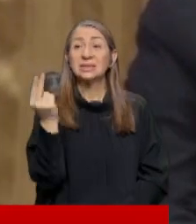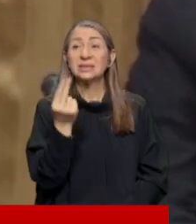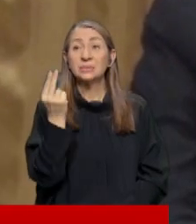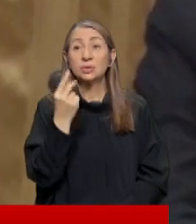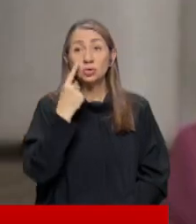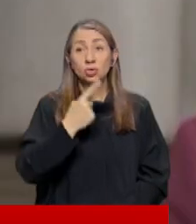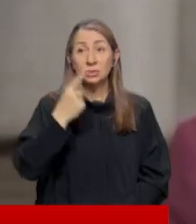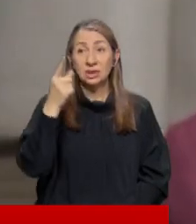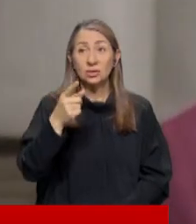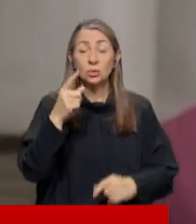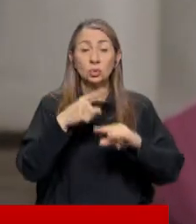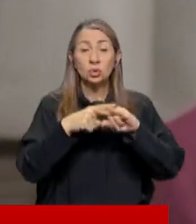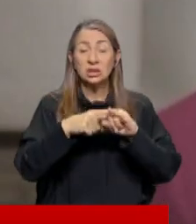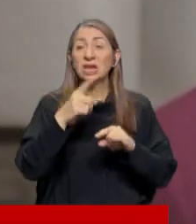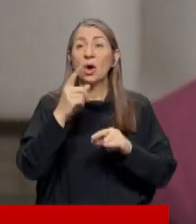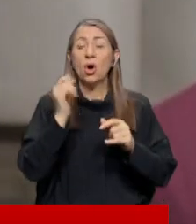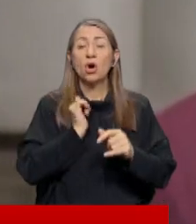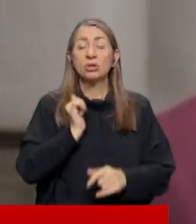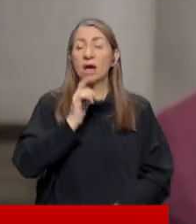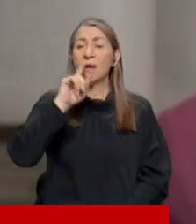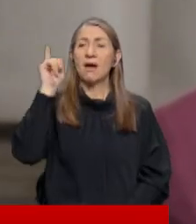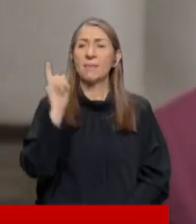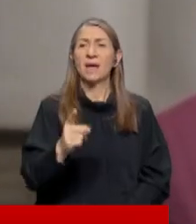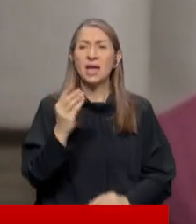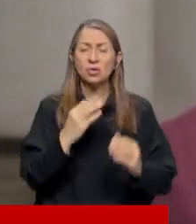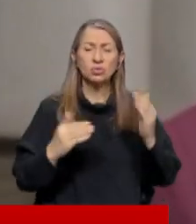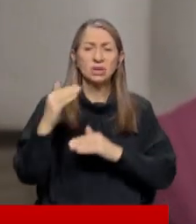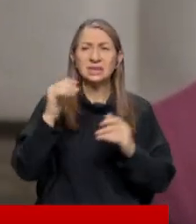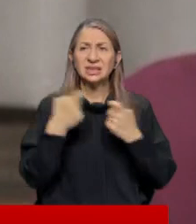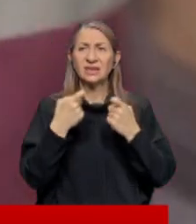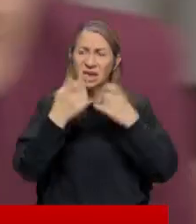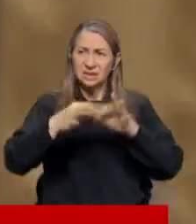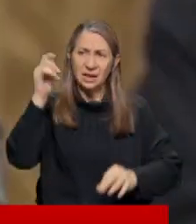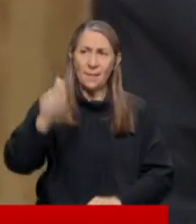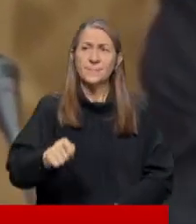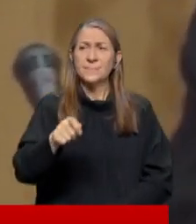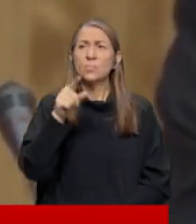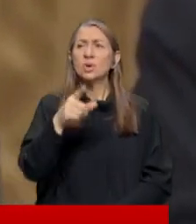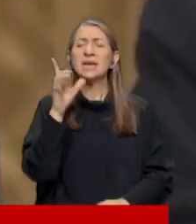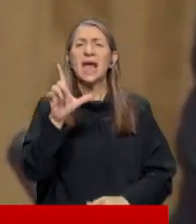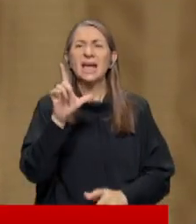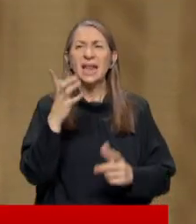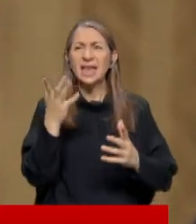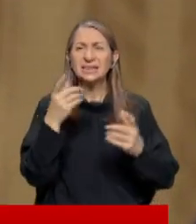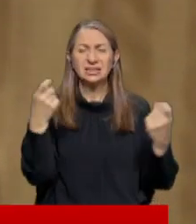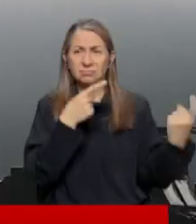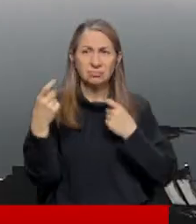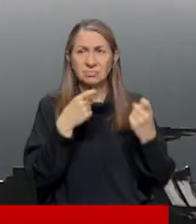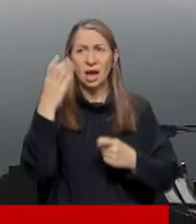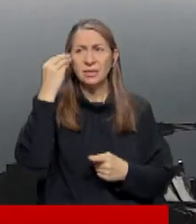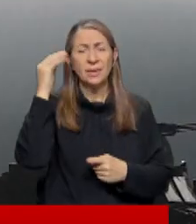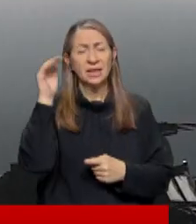Sırbistan Cumhurbaşkanı Vučić orduya emir verdi. En yüksek savaş hazırlığında olmalarını istedi. Bunun gereken durumda silahlı çatışma